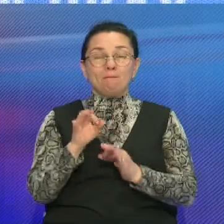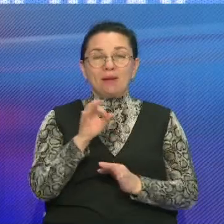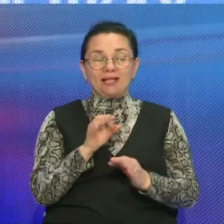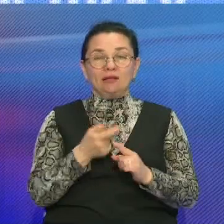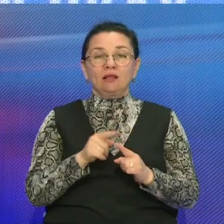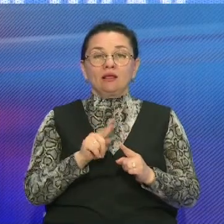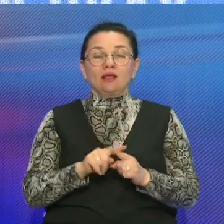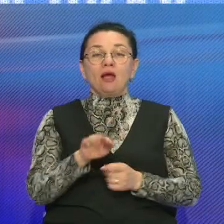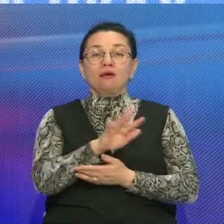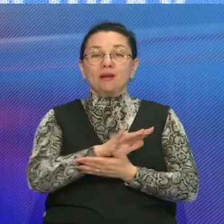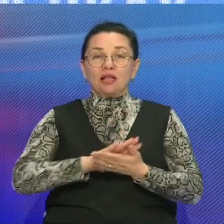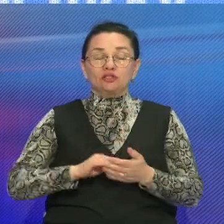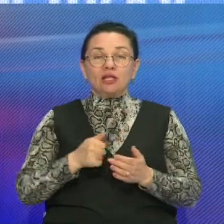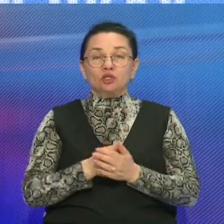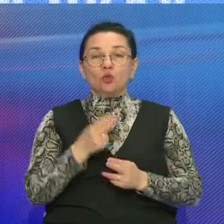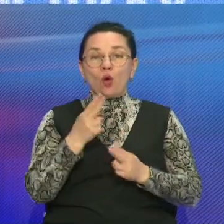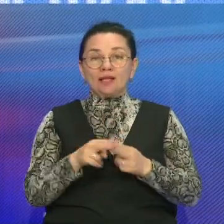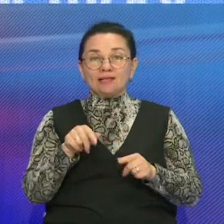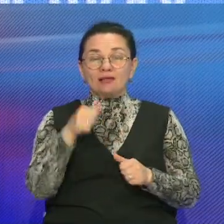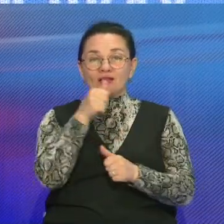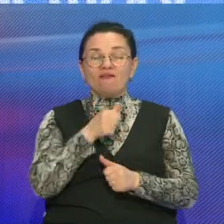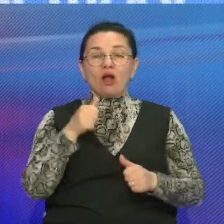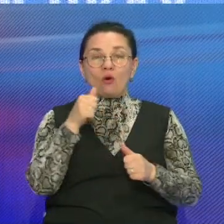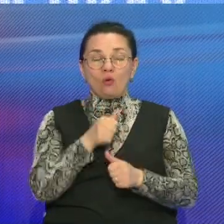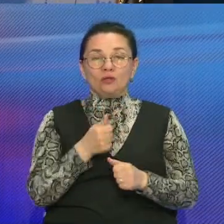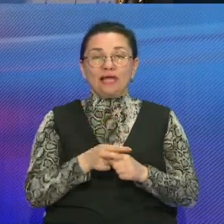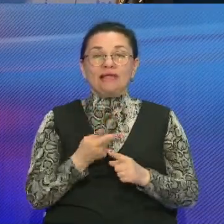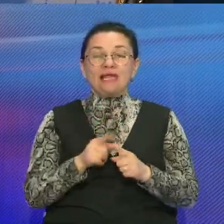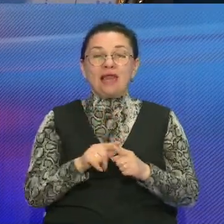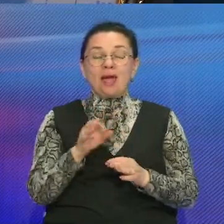областном центре до конца года. Специальные колбы с карбонки для монет